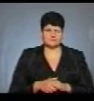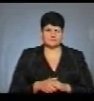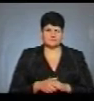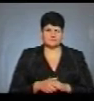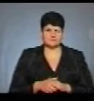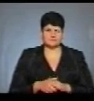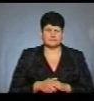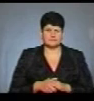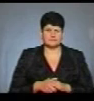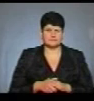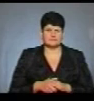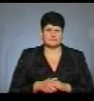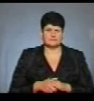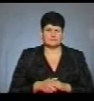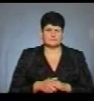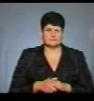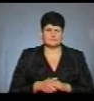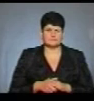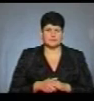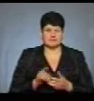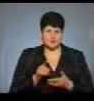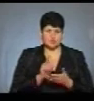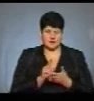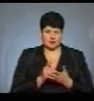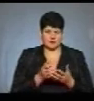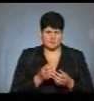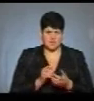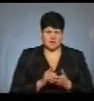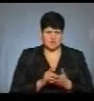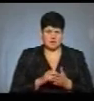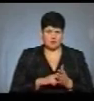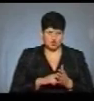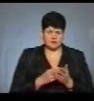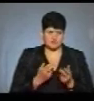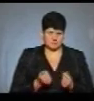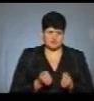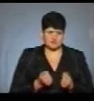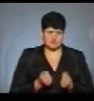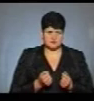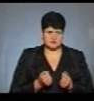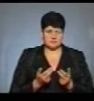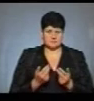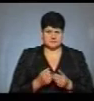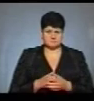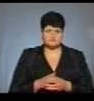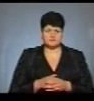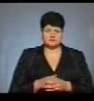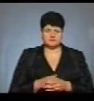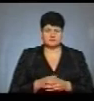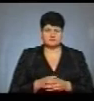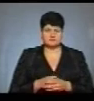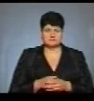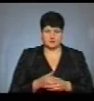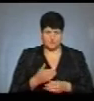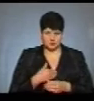Я не зрозумів. Ви отримуєте пенсію на пошті, так? Так. На пошті. А